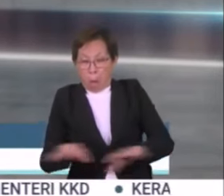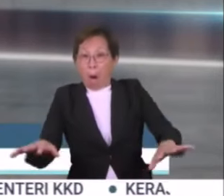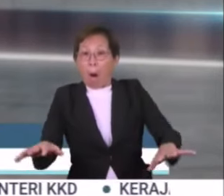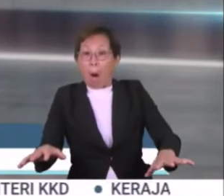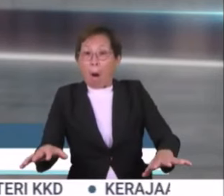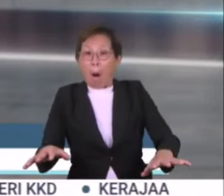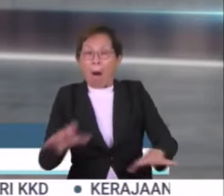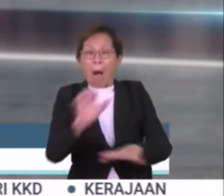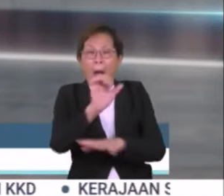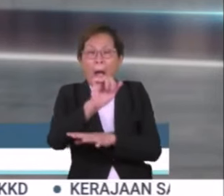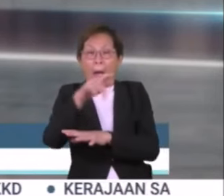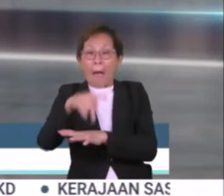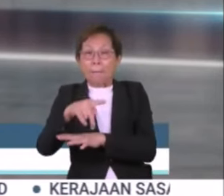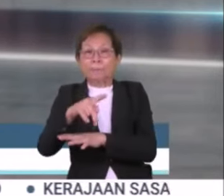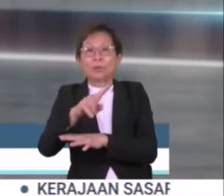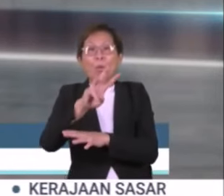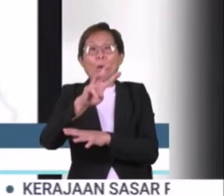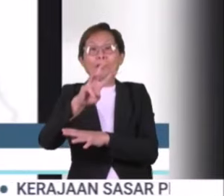manusia